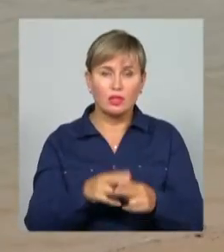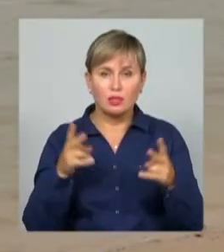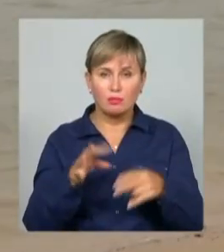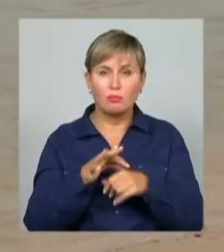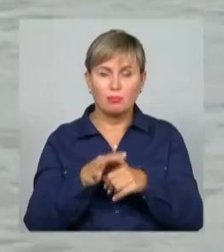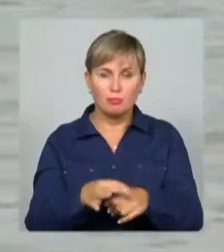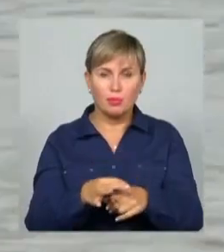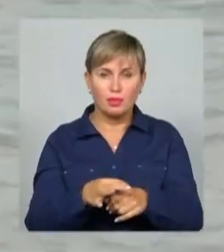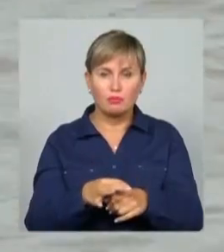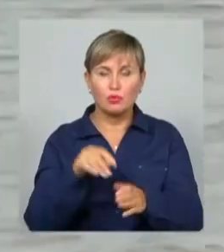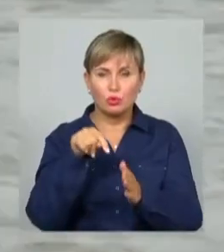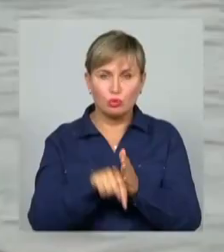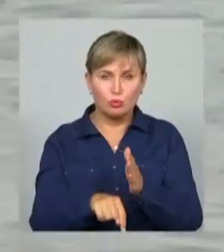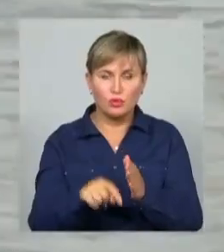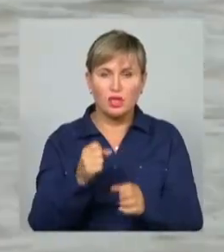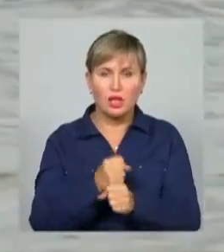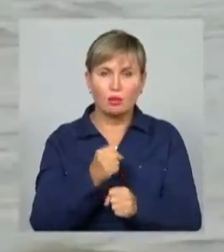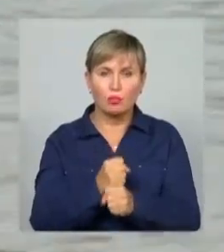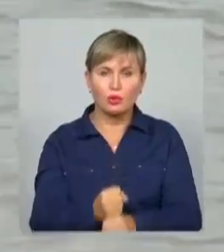провести но углубительные работы.